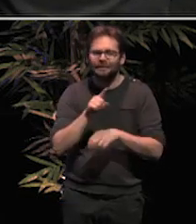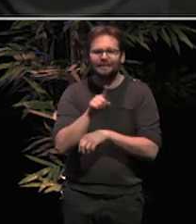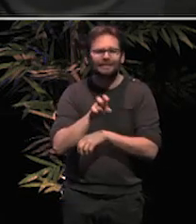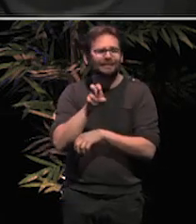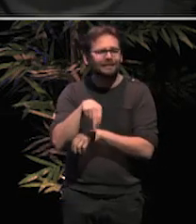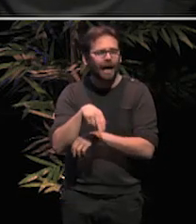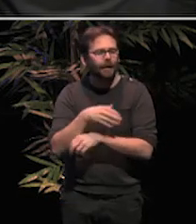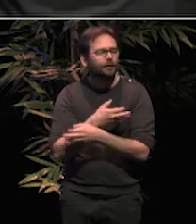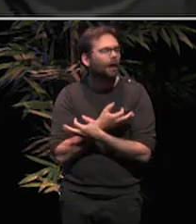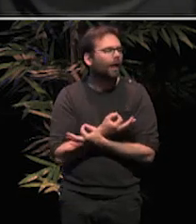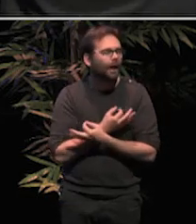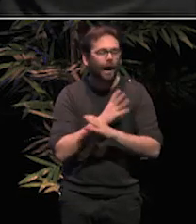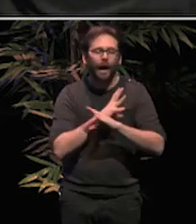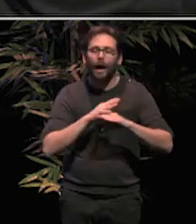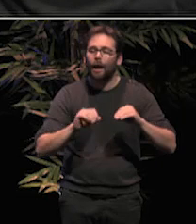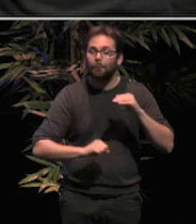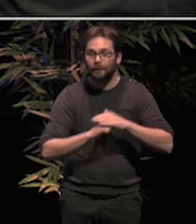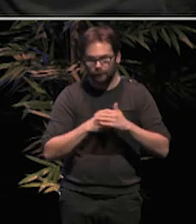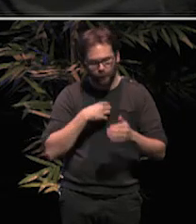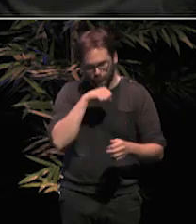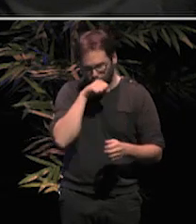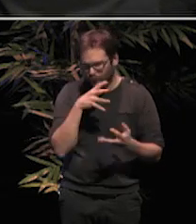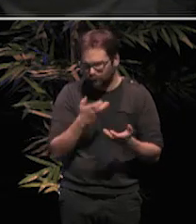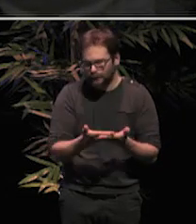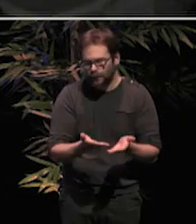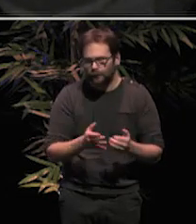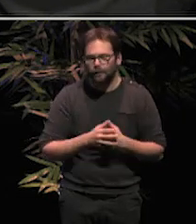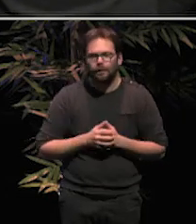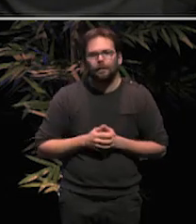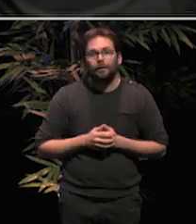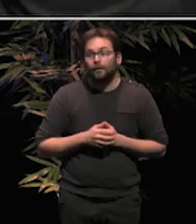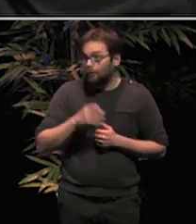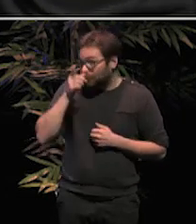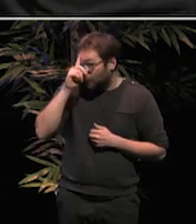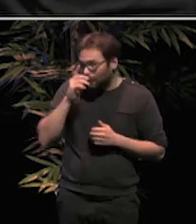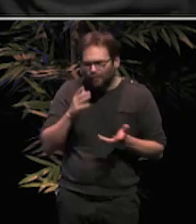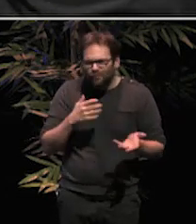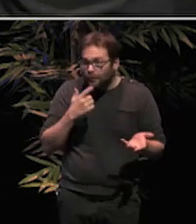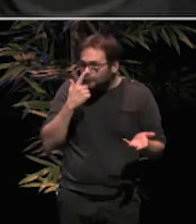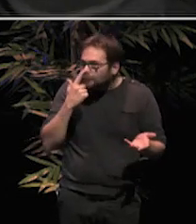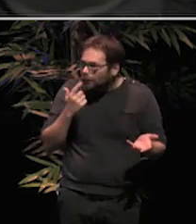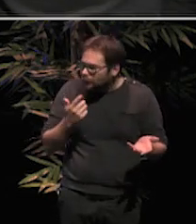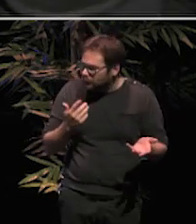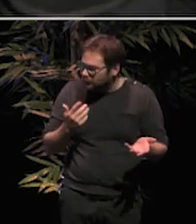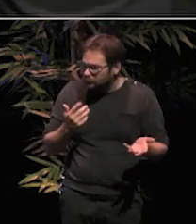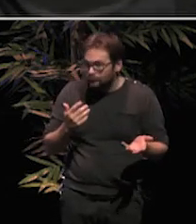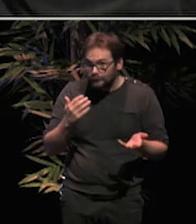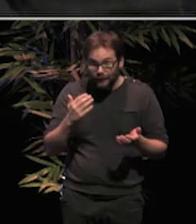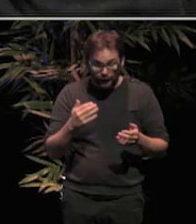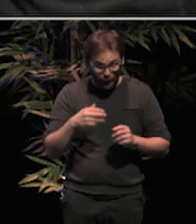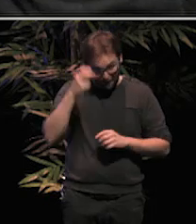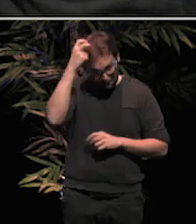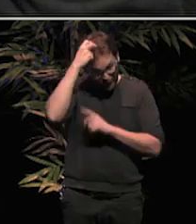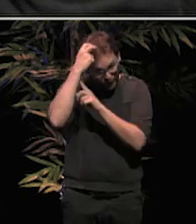de trouver du calme un maximum parce que j'ai pour principe que en fait la plus grande qualité du marin,